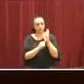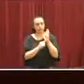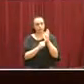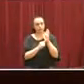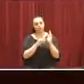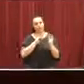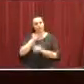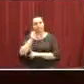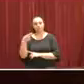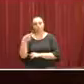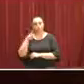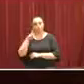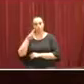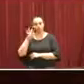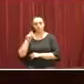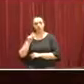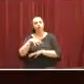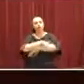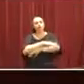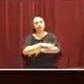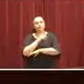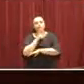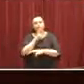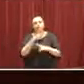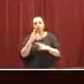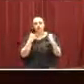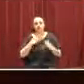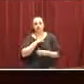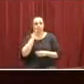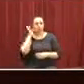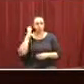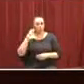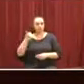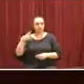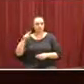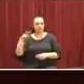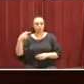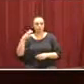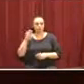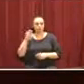que formula la diputada senyora Laura Camargo i Fernández del Grup Parlamentari Podem Illes Balears. Té la paraula la senyora Camargo.